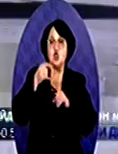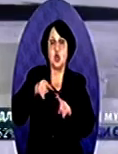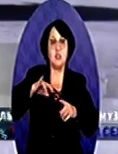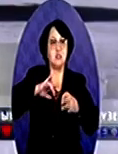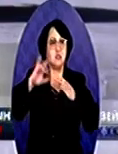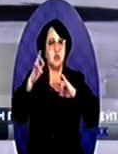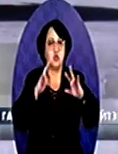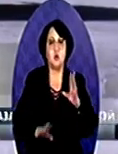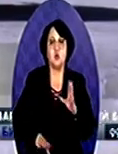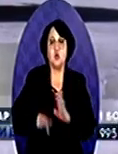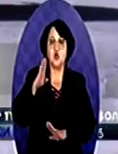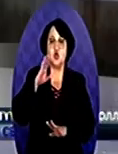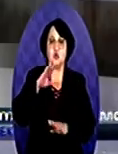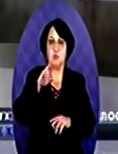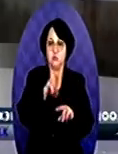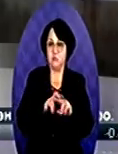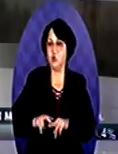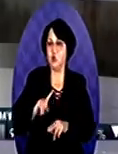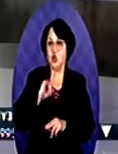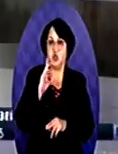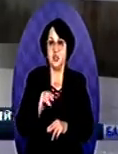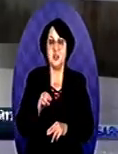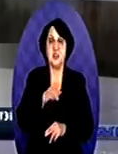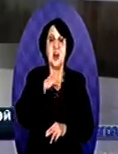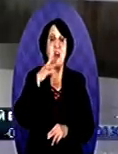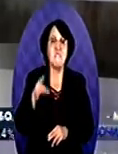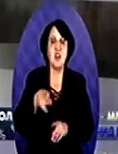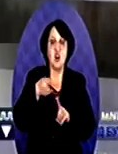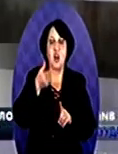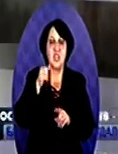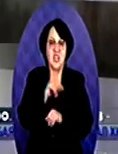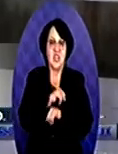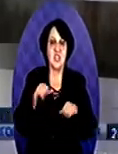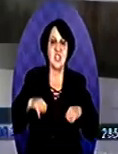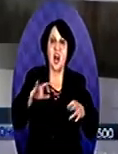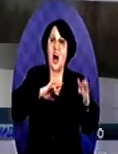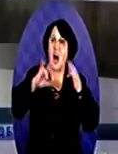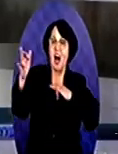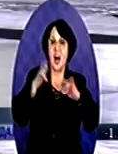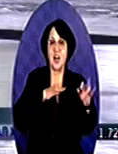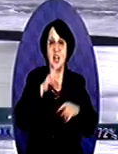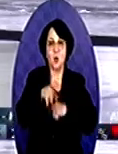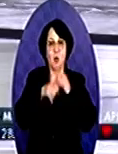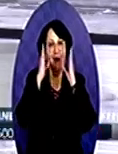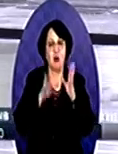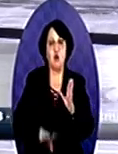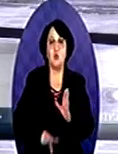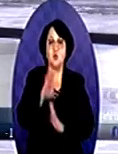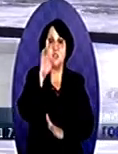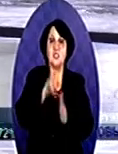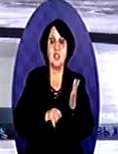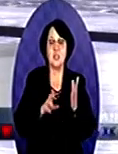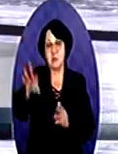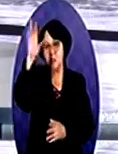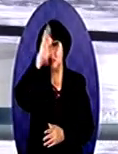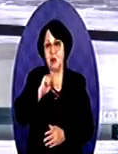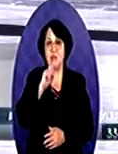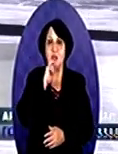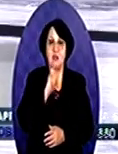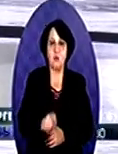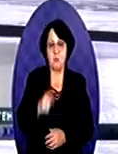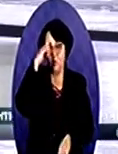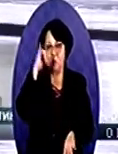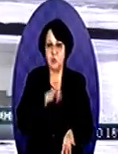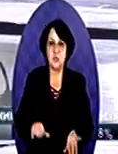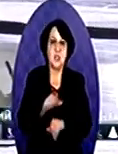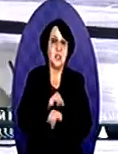зорчигч тээврийн бус иргэний агаарын тээврийг хөгжүүлэхэд чухал нөлөө үзүүлнэ гэсэн тайлбарыг салбарын сайд нөхч байна. За харин Монголын иргэний